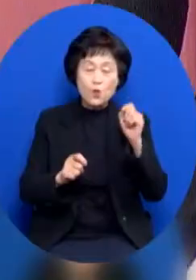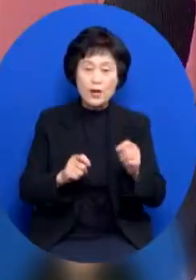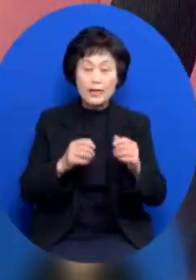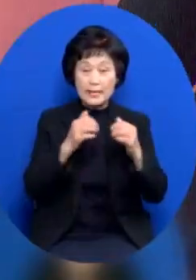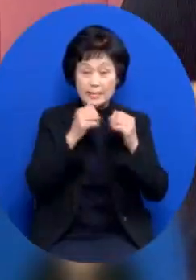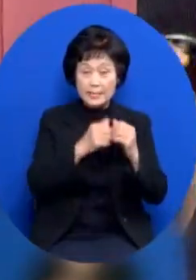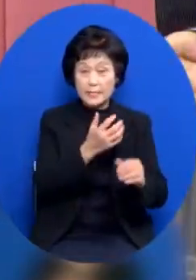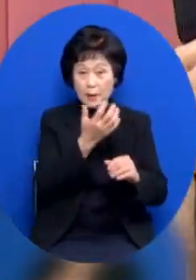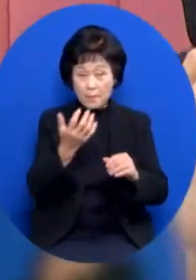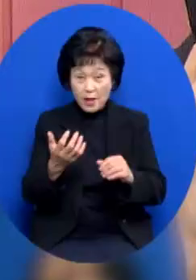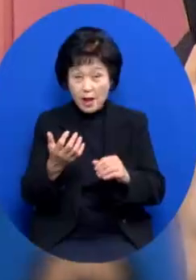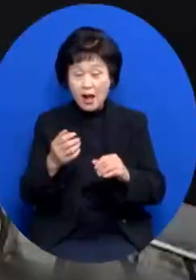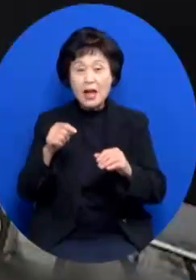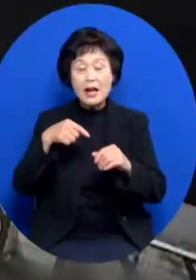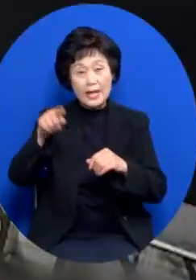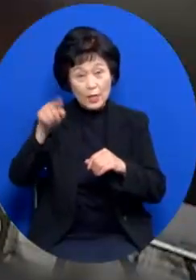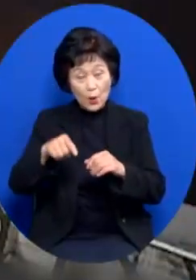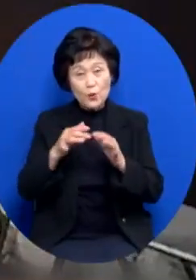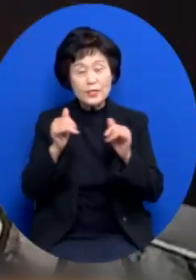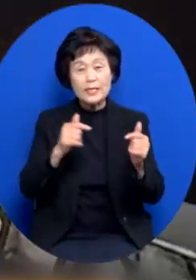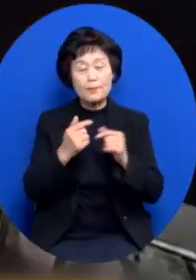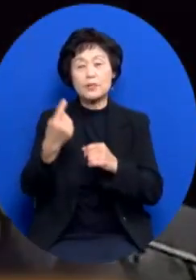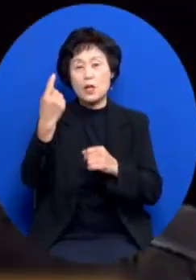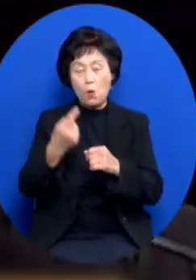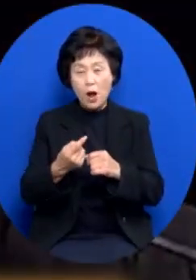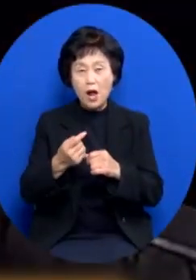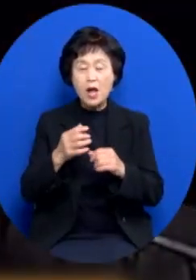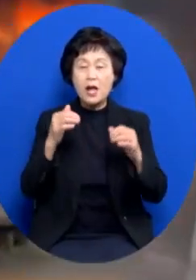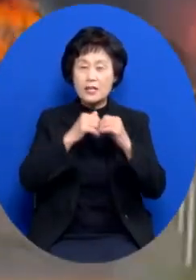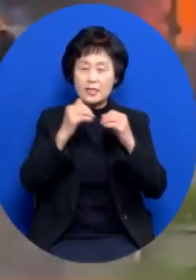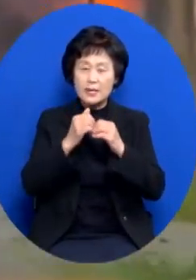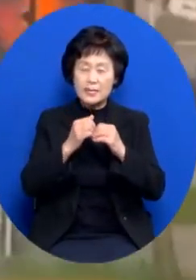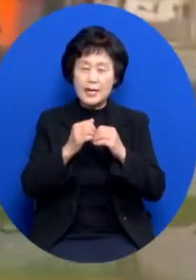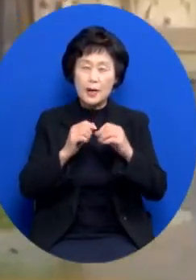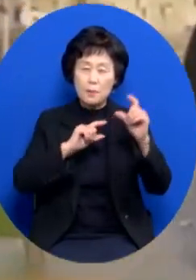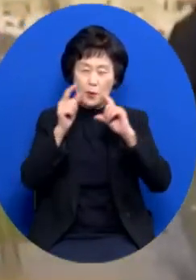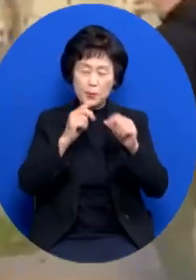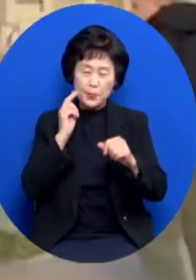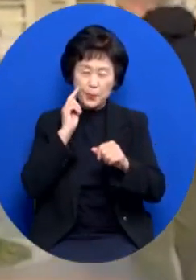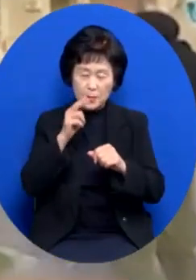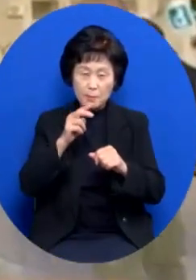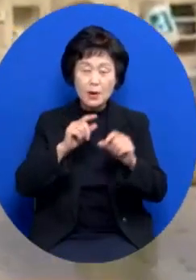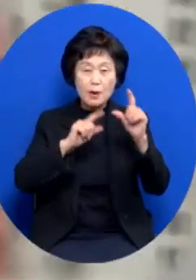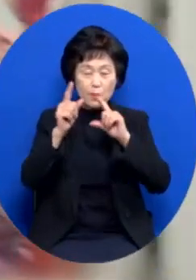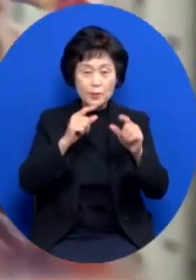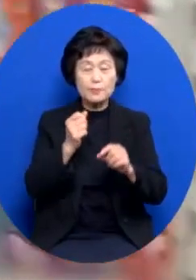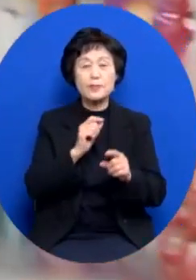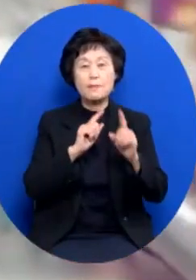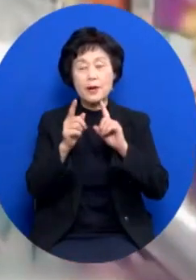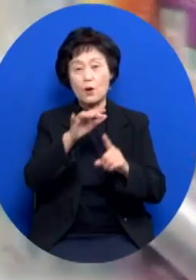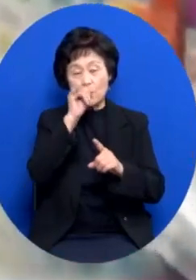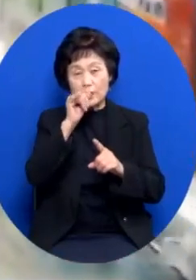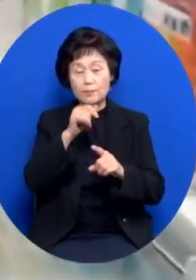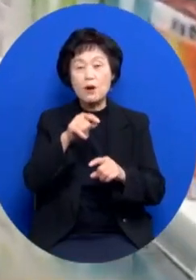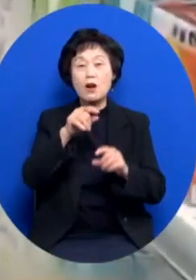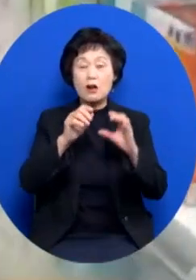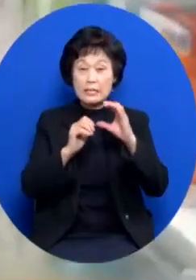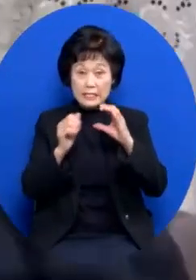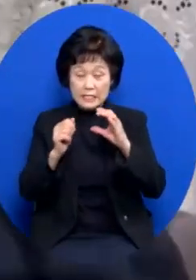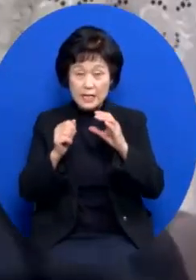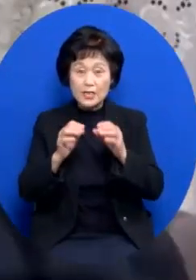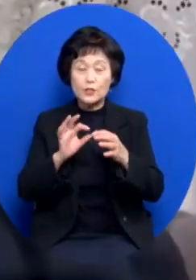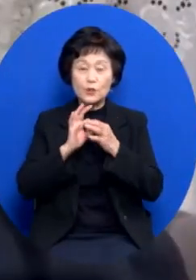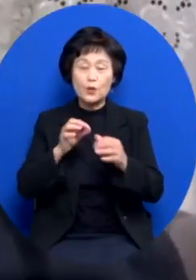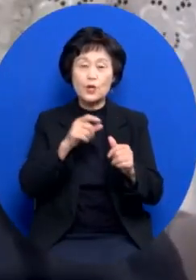난민 캠프에 다녀온 이들이 출연해 참혹한 전쟁의 현장을 알렸습니다. CTS를 통해 구호 물품을 전달하며